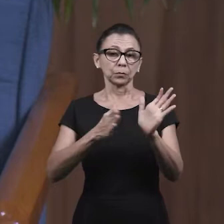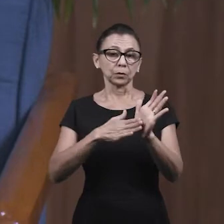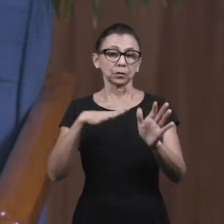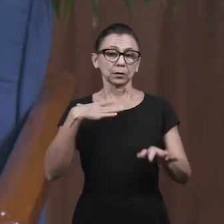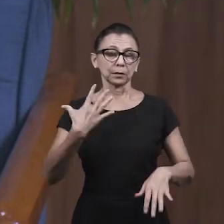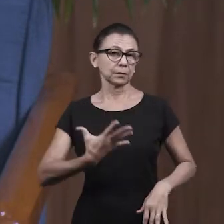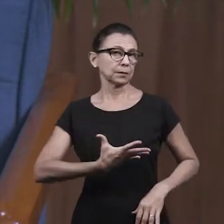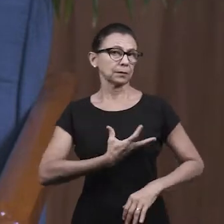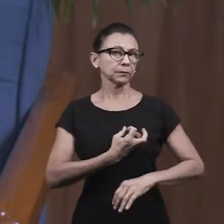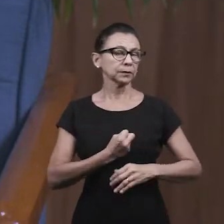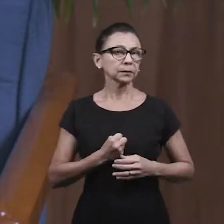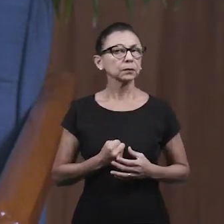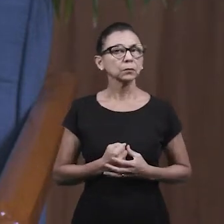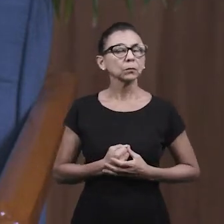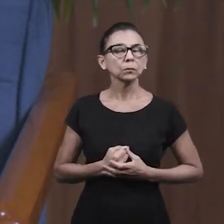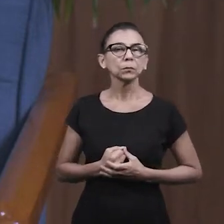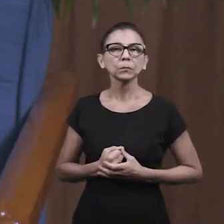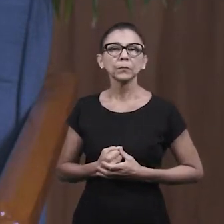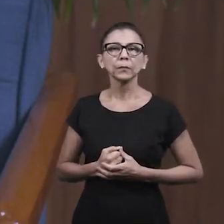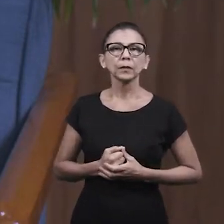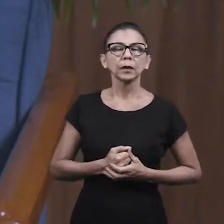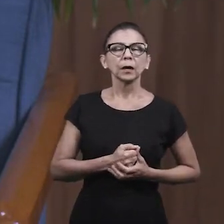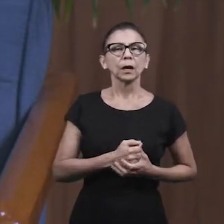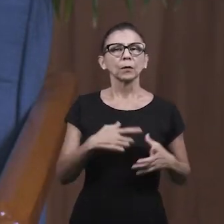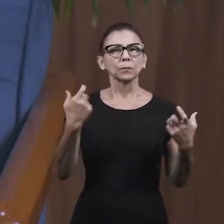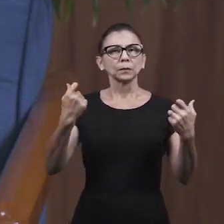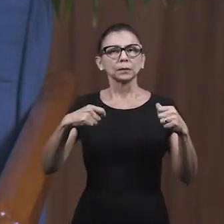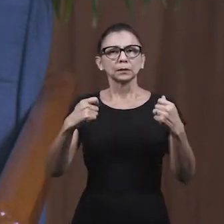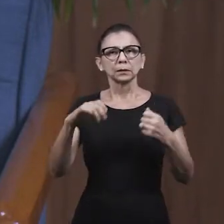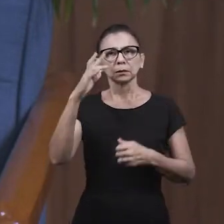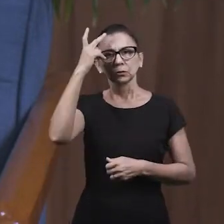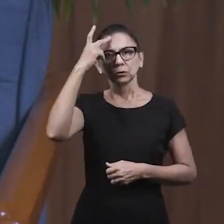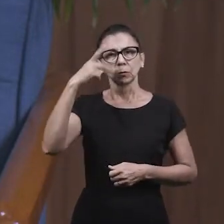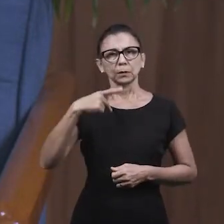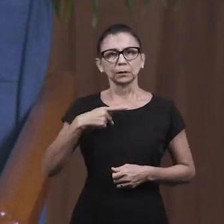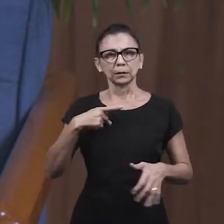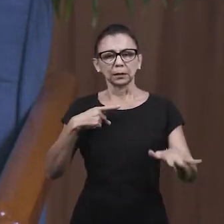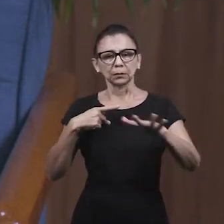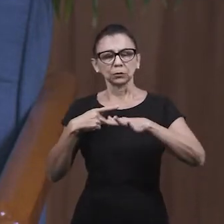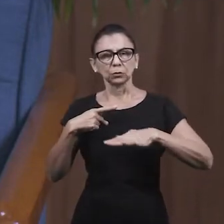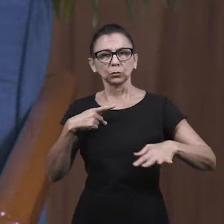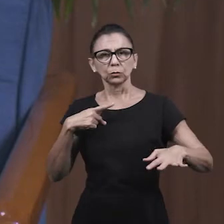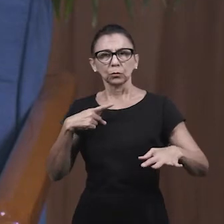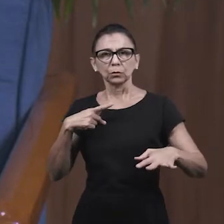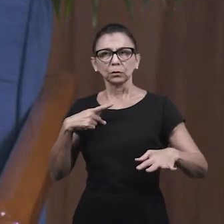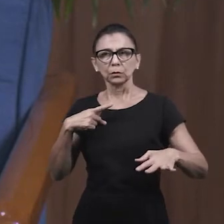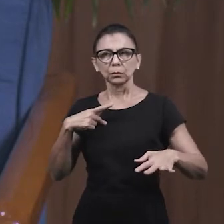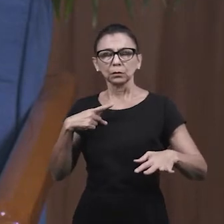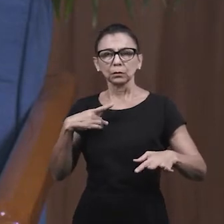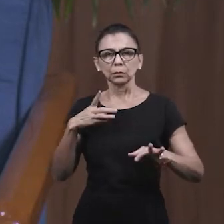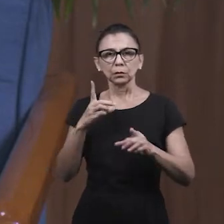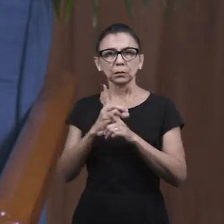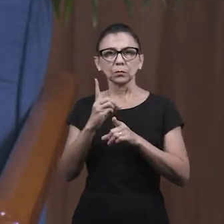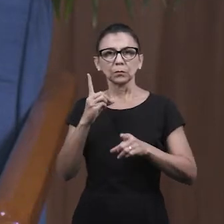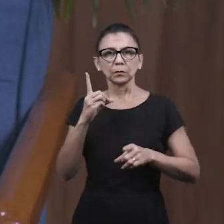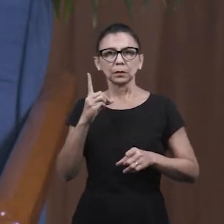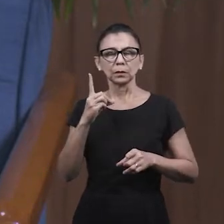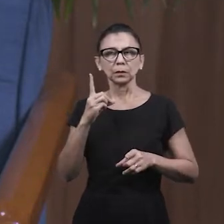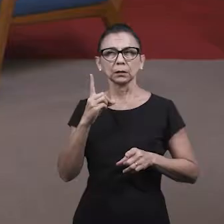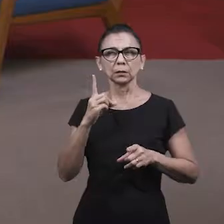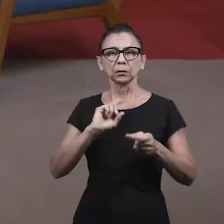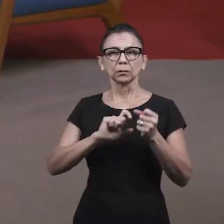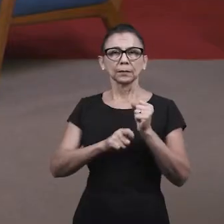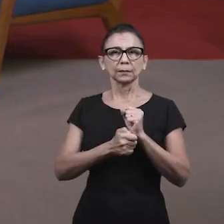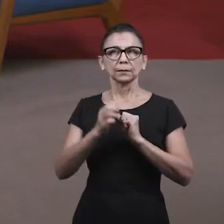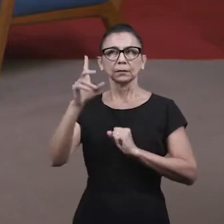Donc, à l'intérieur de ce contexte, sur un point de vue de projet de salut, il y a un besoin